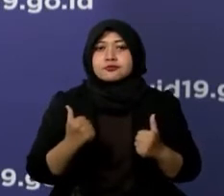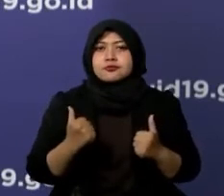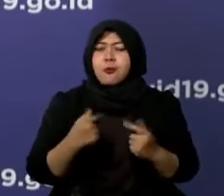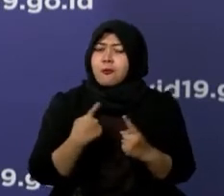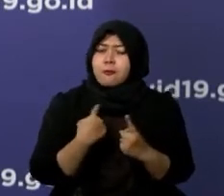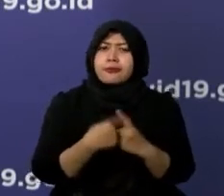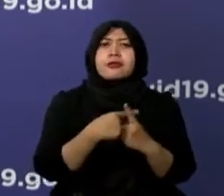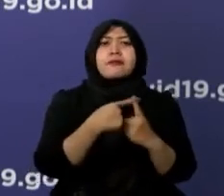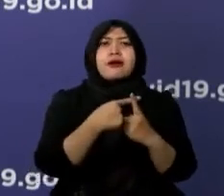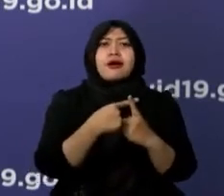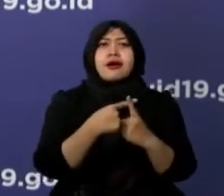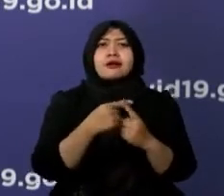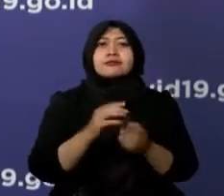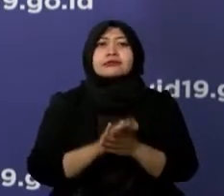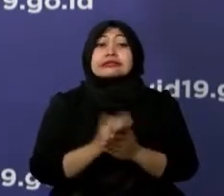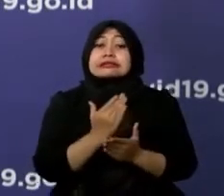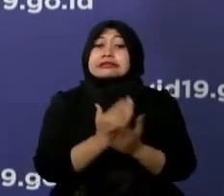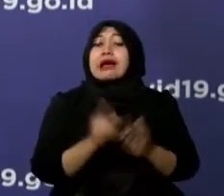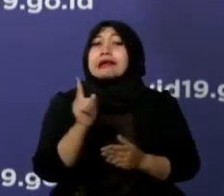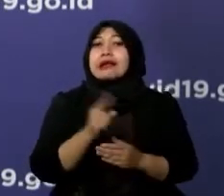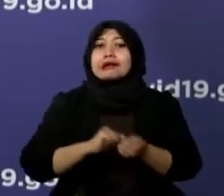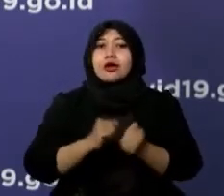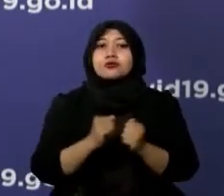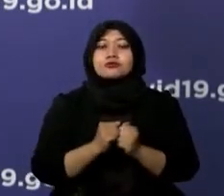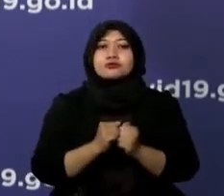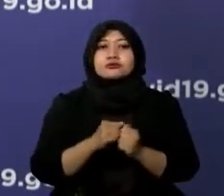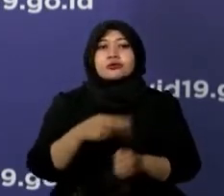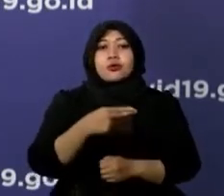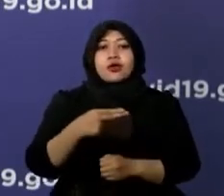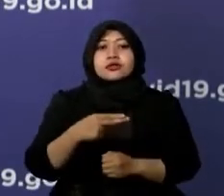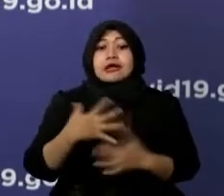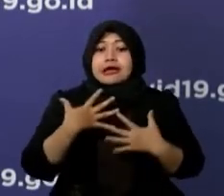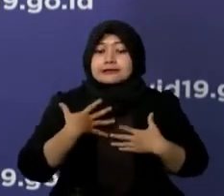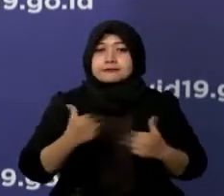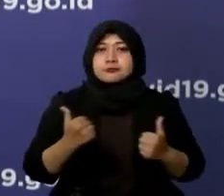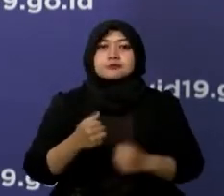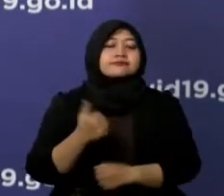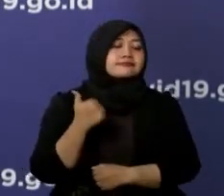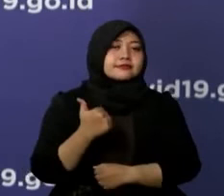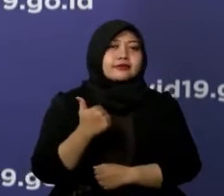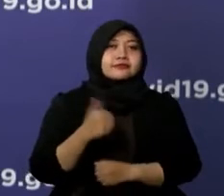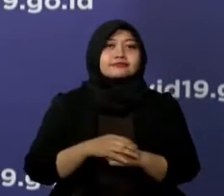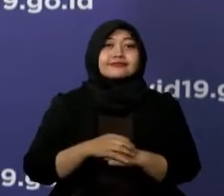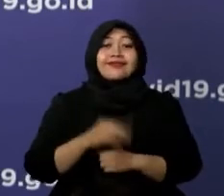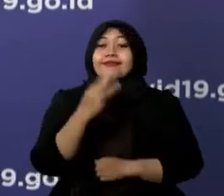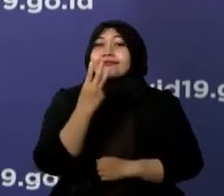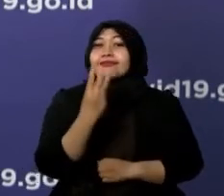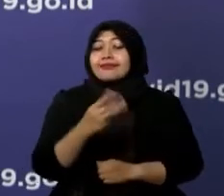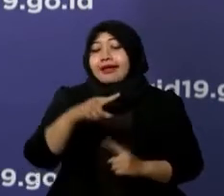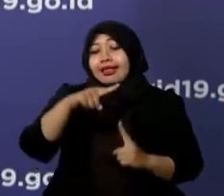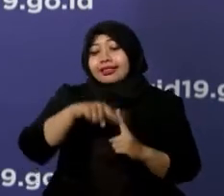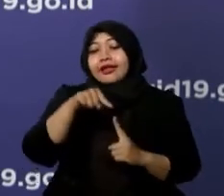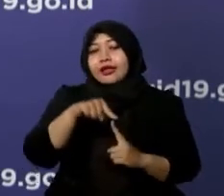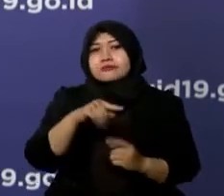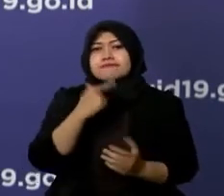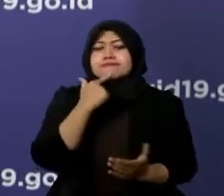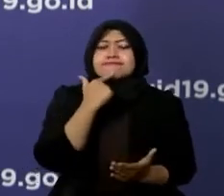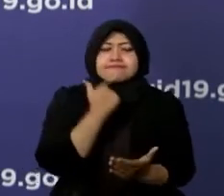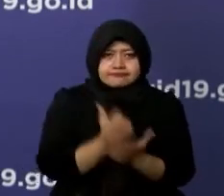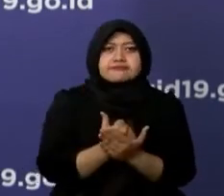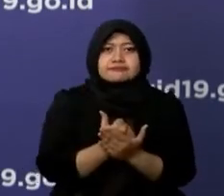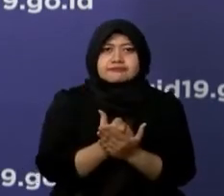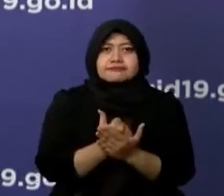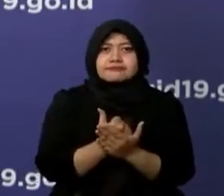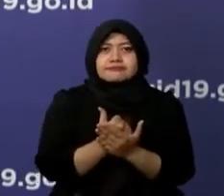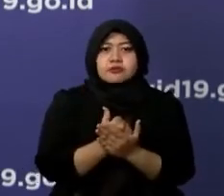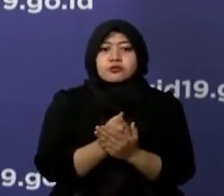banyak. Hampir setengah kasus terkonfirmasi di Indonesia sembuh. Ingat, 3T ini akan menjadi kunci bagi kita